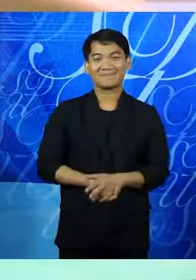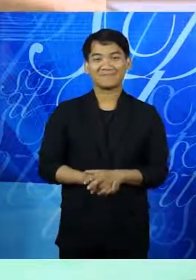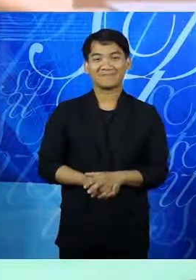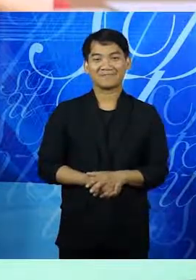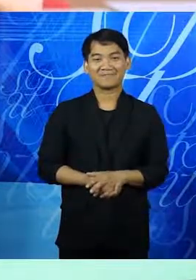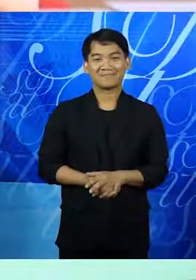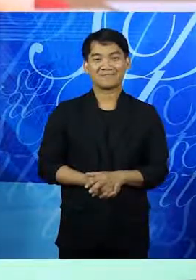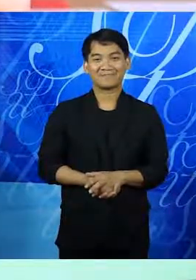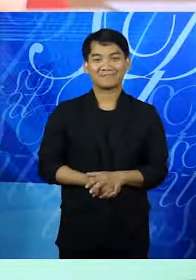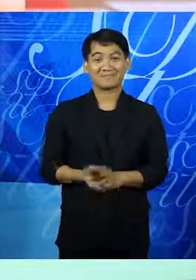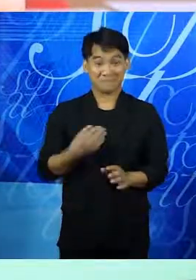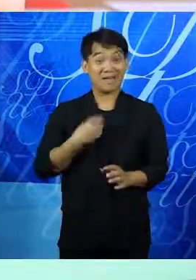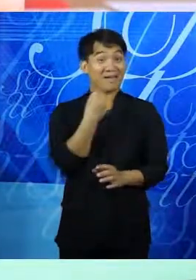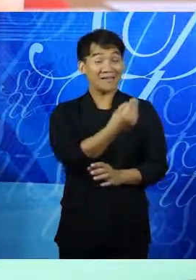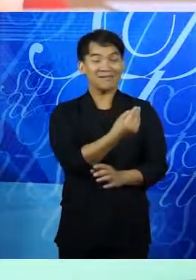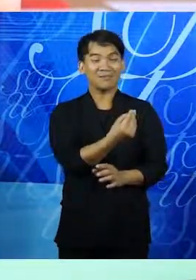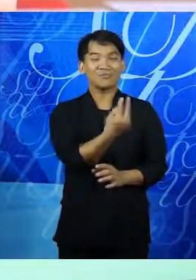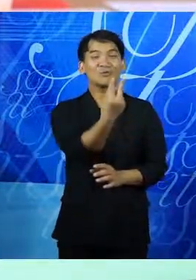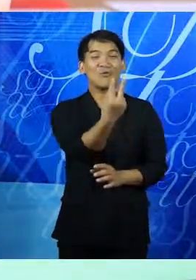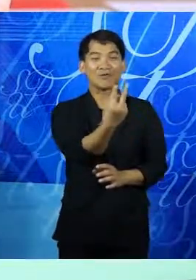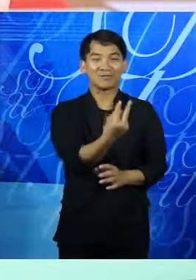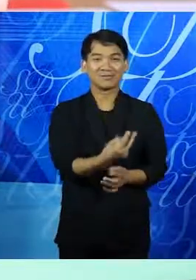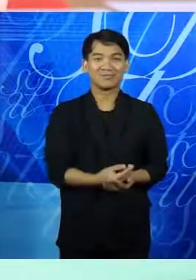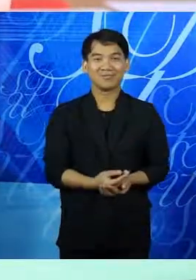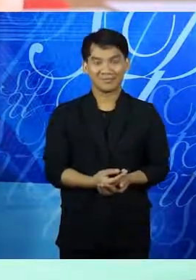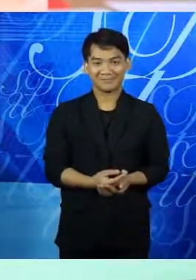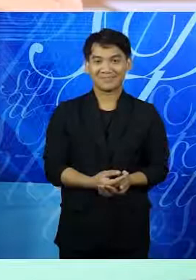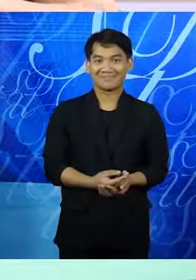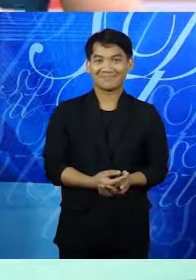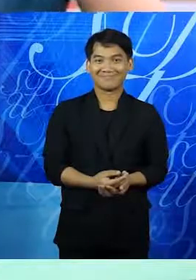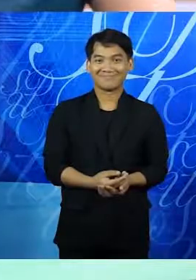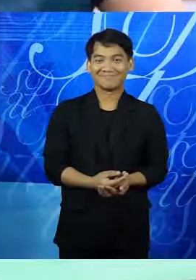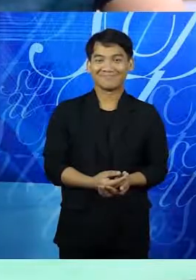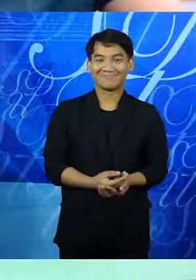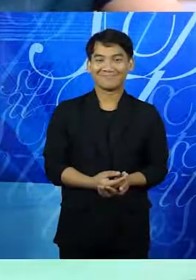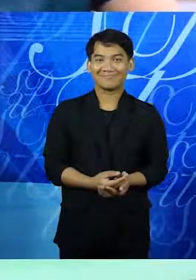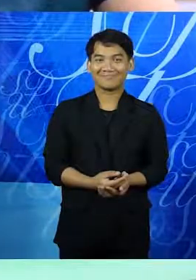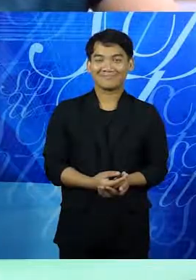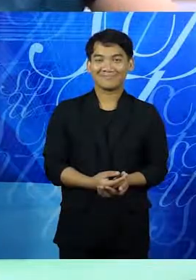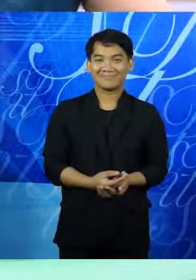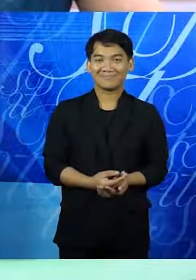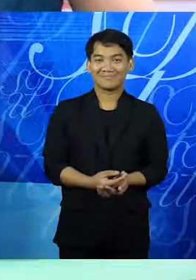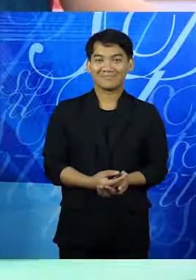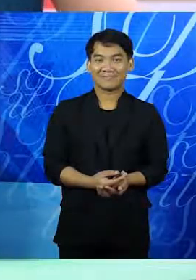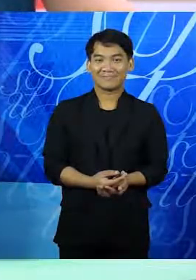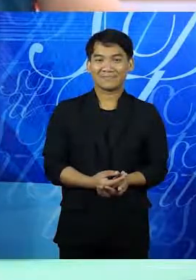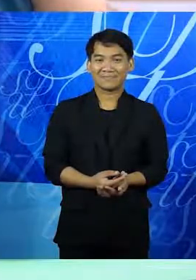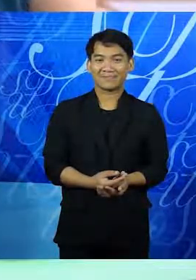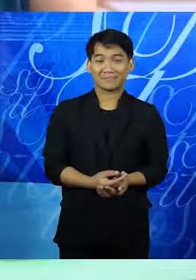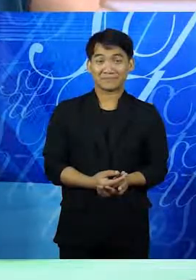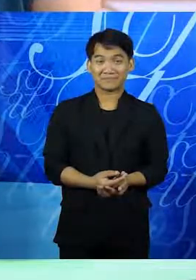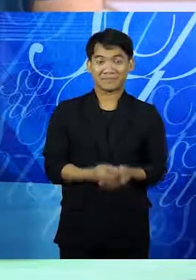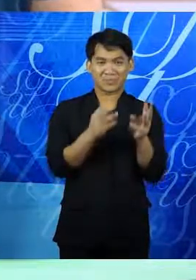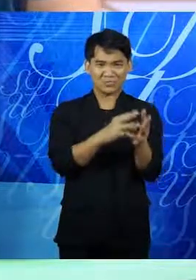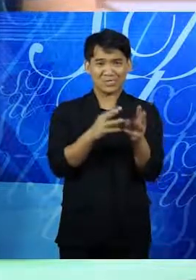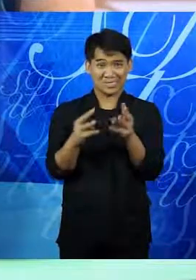ค่ะคุณครูให้หนู2ชิ้นเลยนะคะหยิบไปเลยค่ะดีมากค่ะก็จะเห็นว่าในขั้น